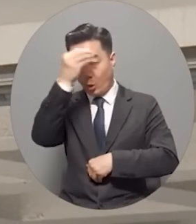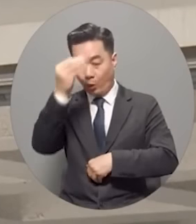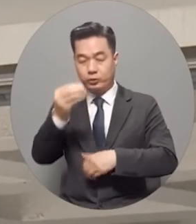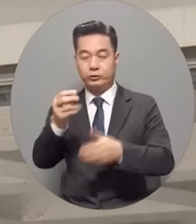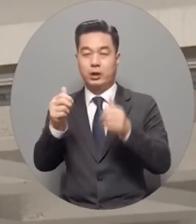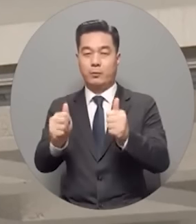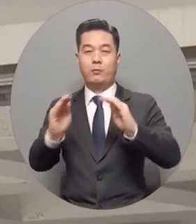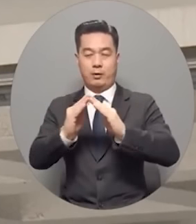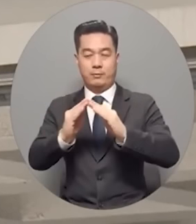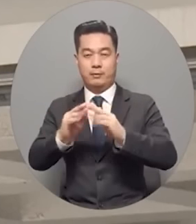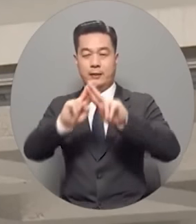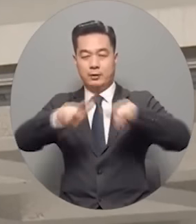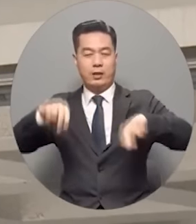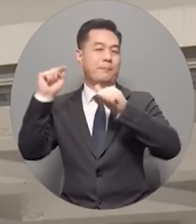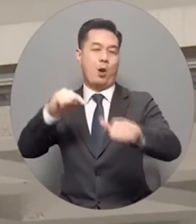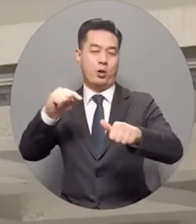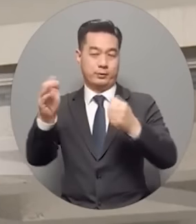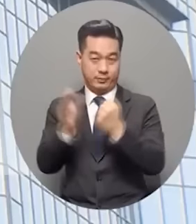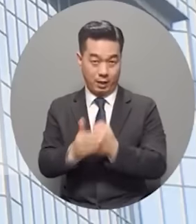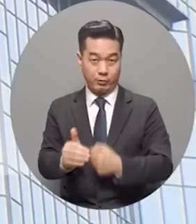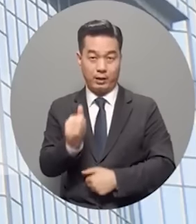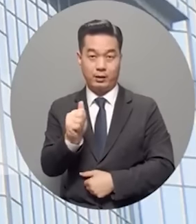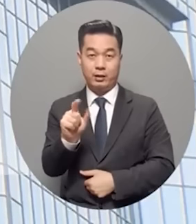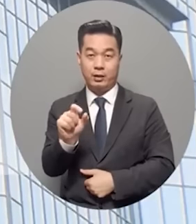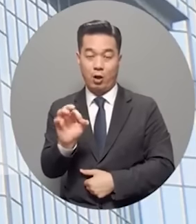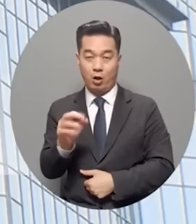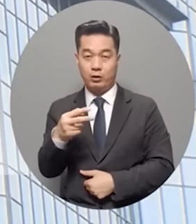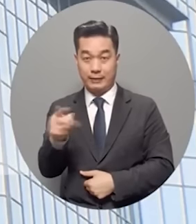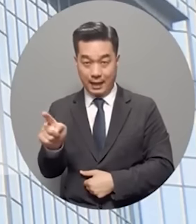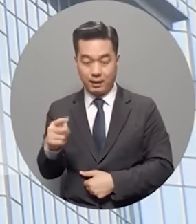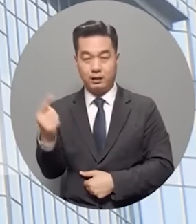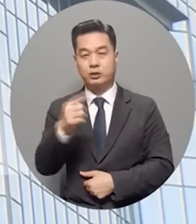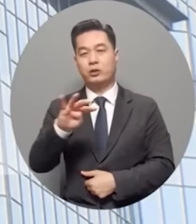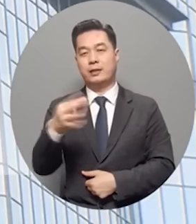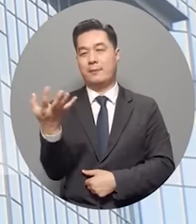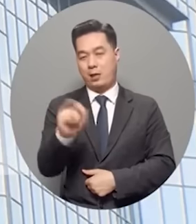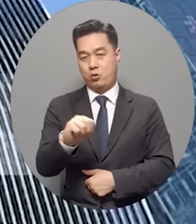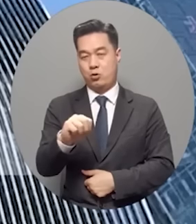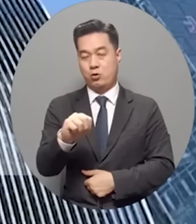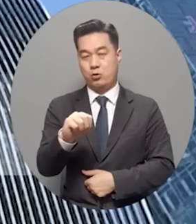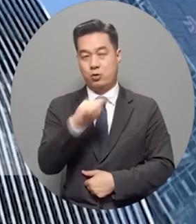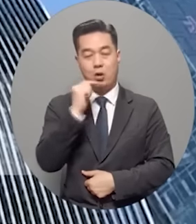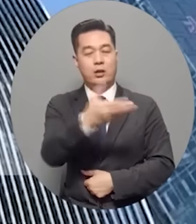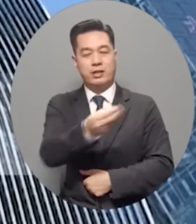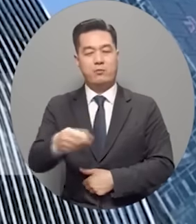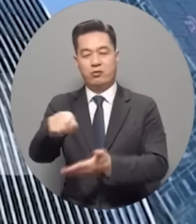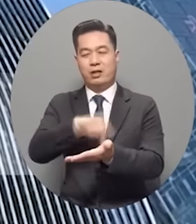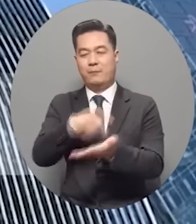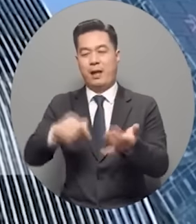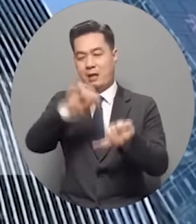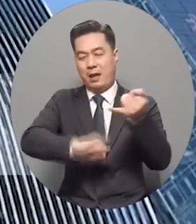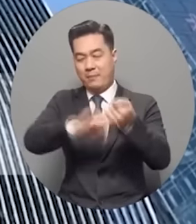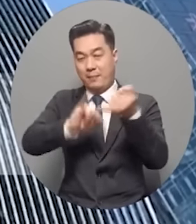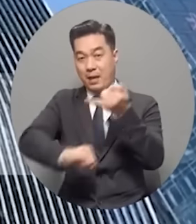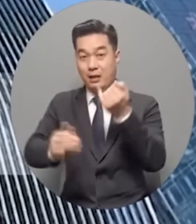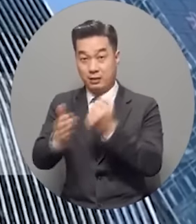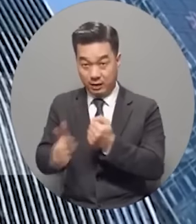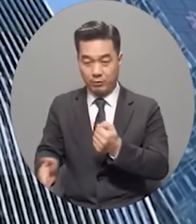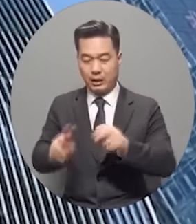따른 조치입니다 다가 우리돈 14여 원의 채무를 갚지 않는다며 한 투자사가 제기한 청산